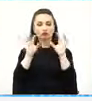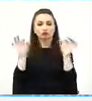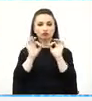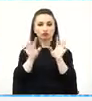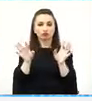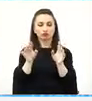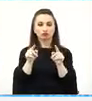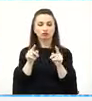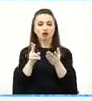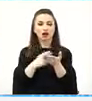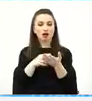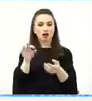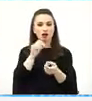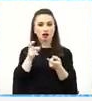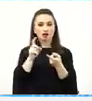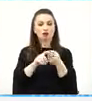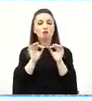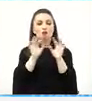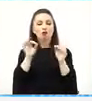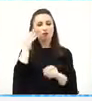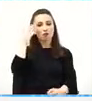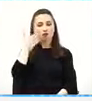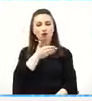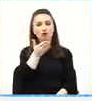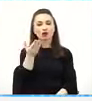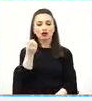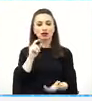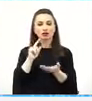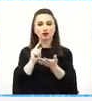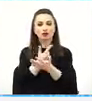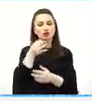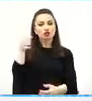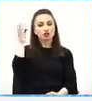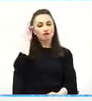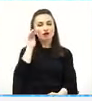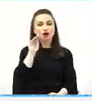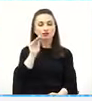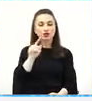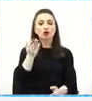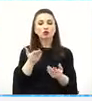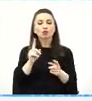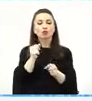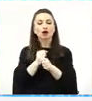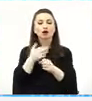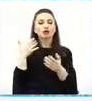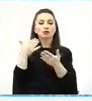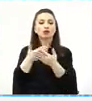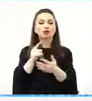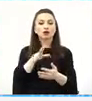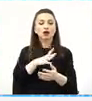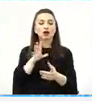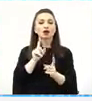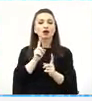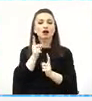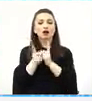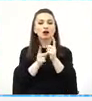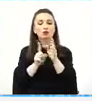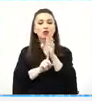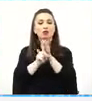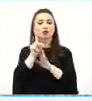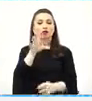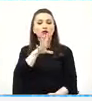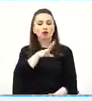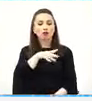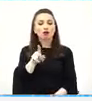წარვადგინოთ ანგარიში, მოუყვეთ მოსახლეობას, კიდევ ერთხელ შევახსენოთ, თუ რა გაკეთდა, რა რეფორმები იქნა